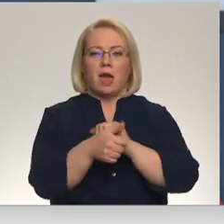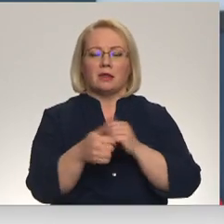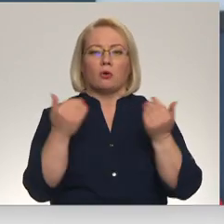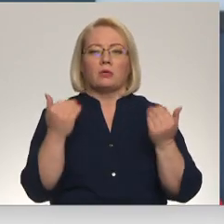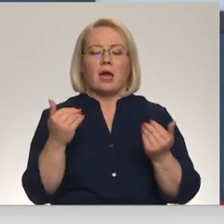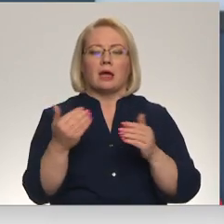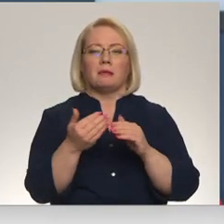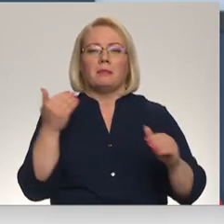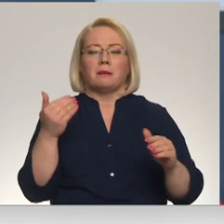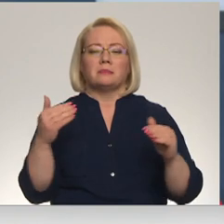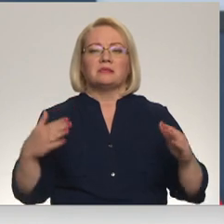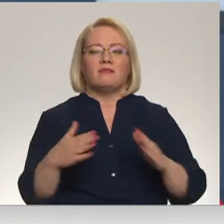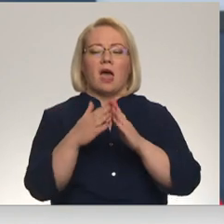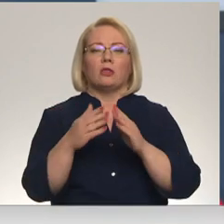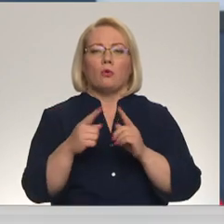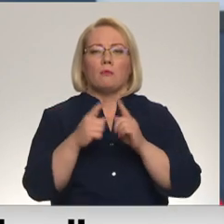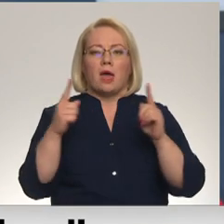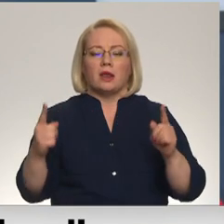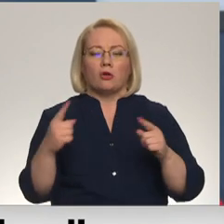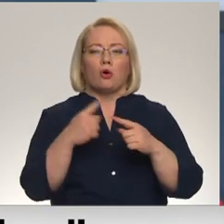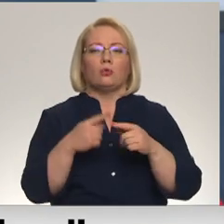periodā vai arī slimnīcu aktivitātes